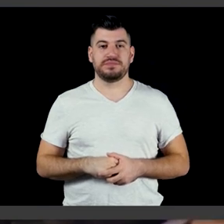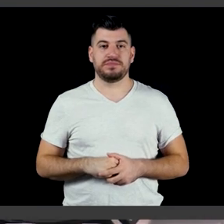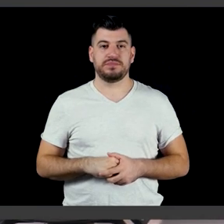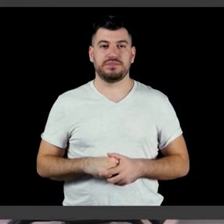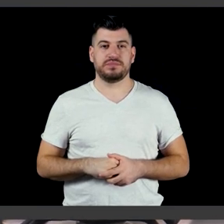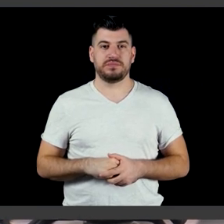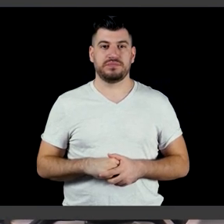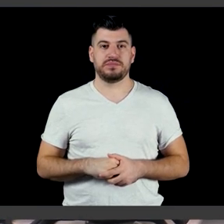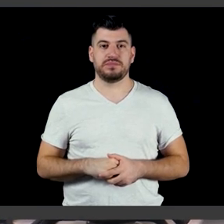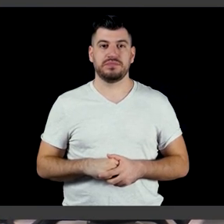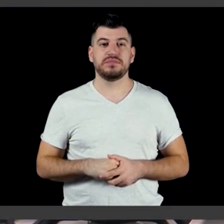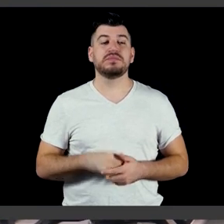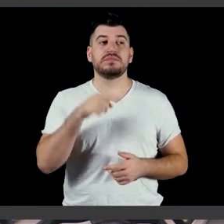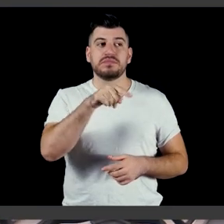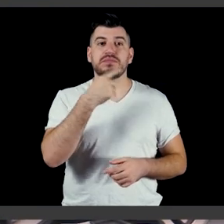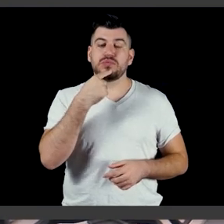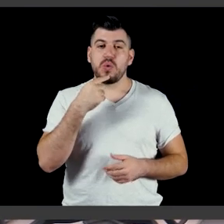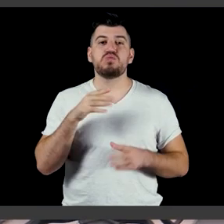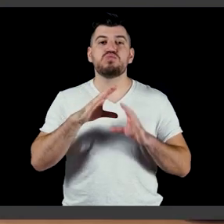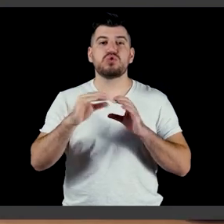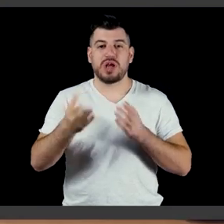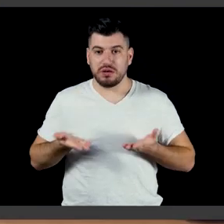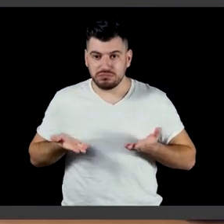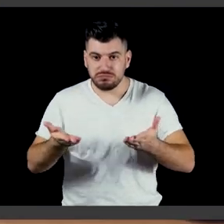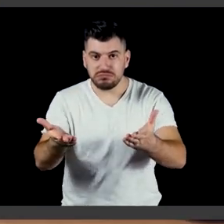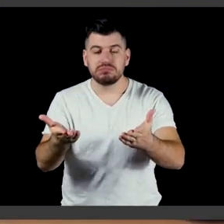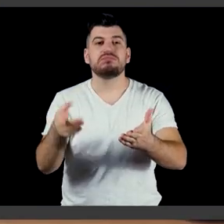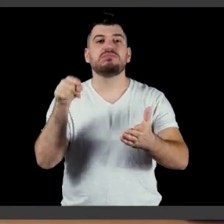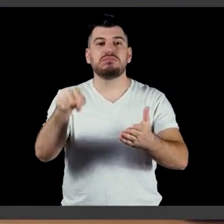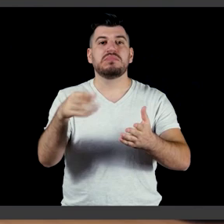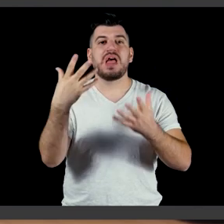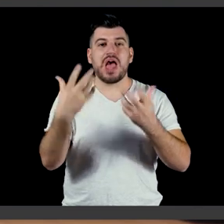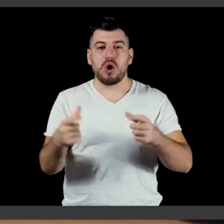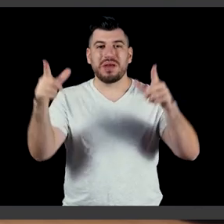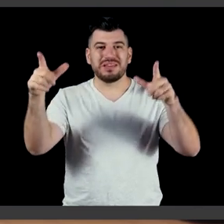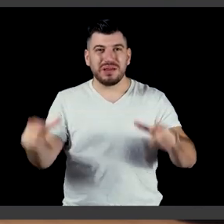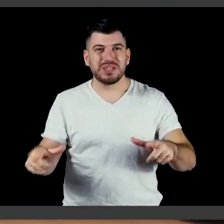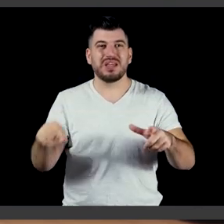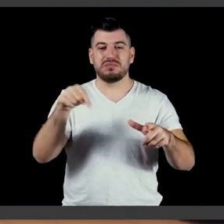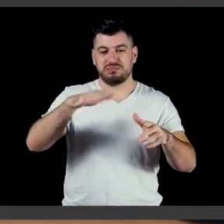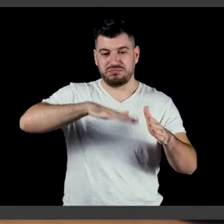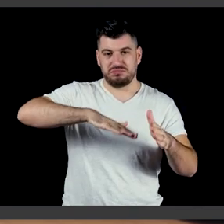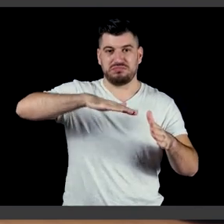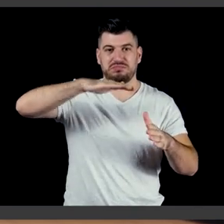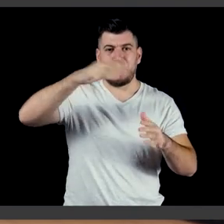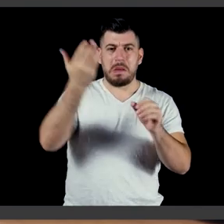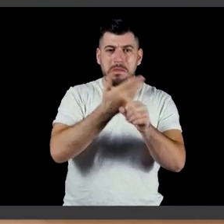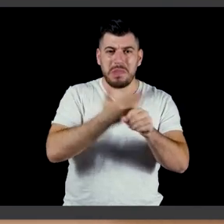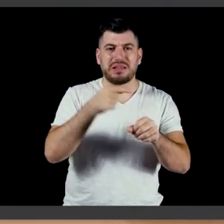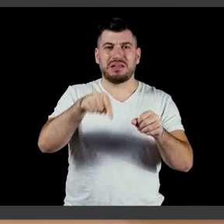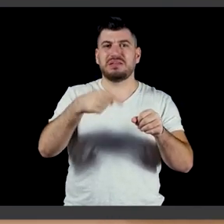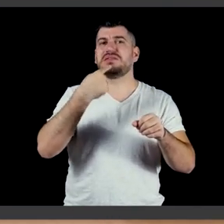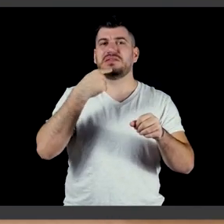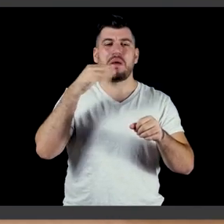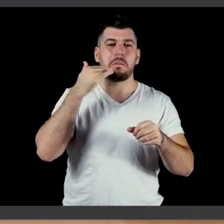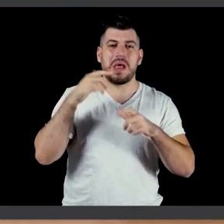Και πάμε να ρίξουμε το μουσακά μέσα στο φούρνο. Έχω το ταψί με τις πατάτες, μελιτζάνες, το κολοκύθι, το κρεμμύδι, τα μυρωδικά μου και